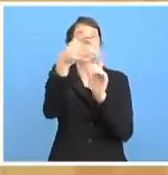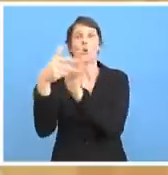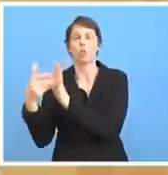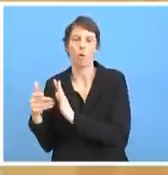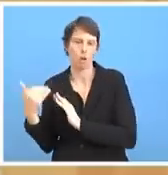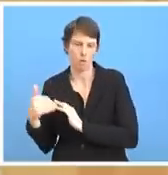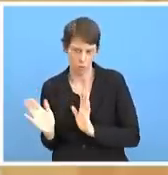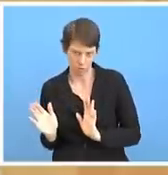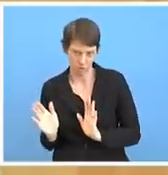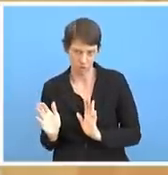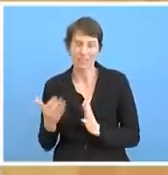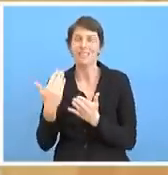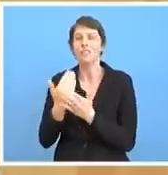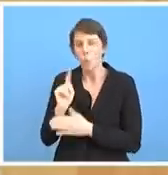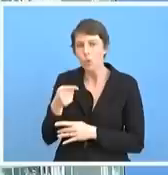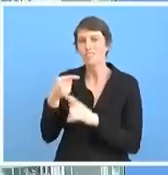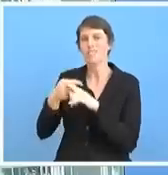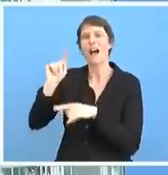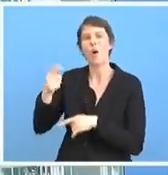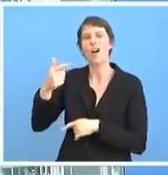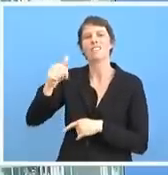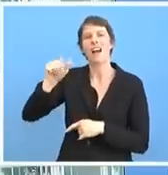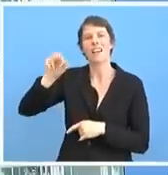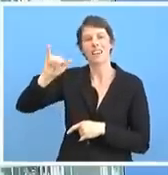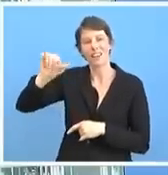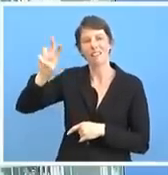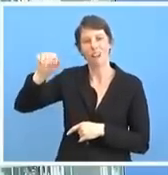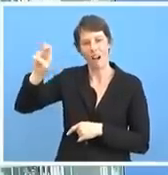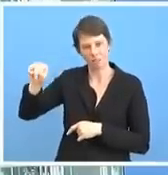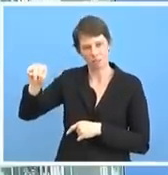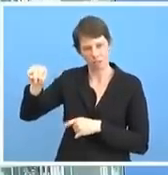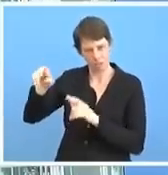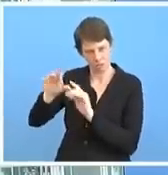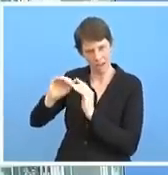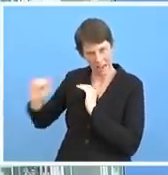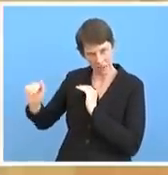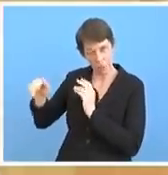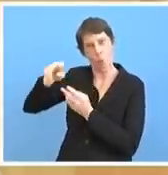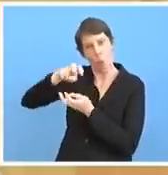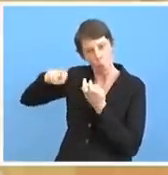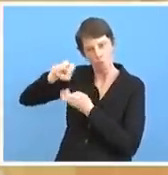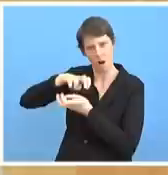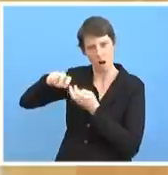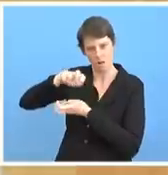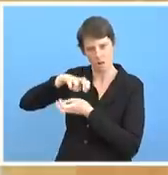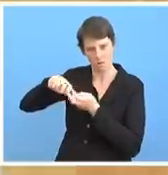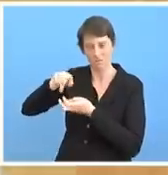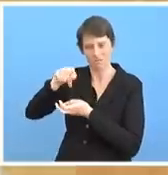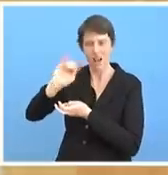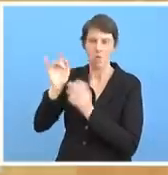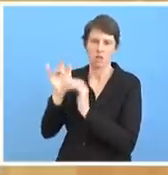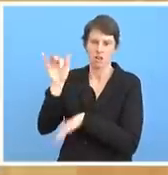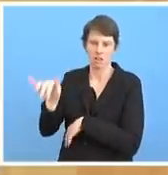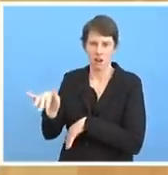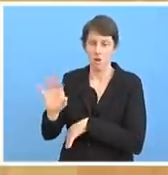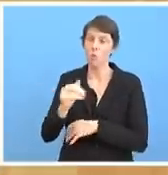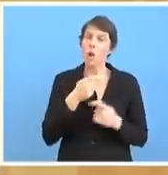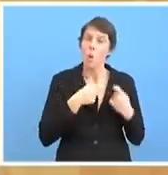wegen ihres Umgangs mit Taiwan. Frage, teilt die Bundesregierung die Kritik am Umgang mit Taiwan? Und wie beurteilt